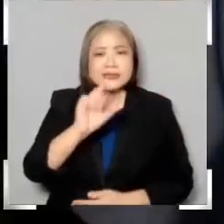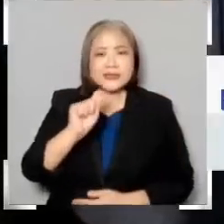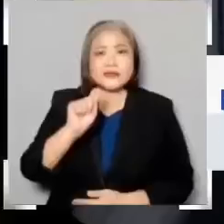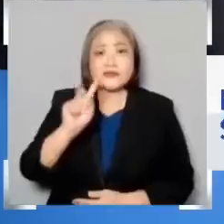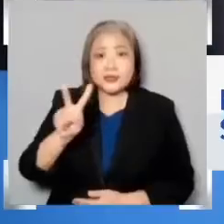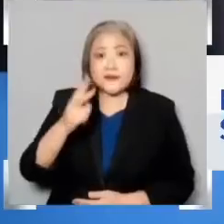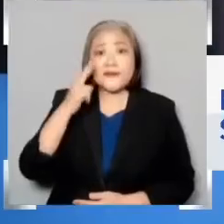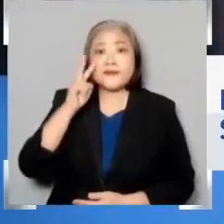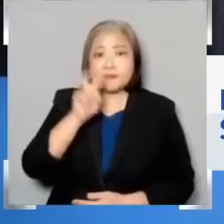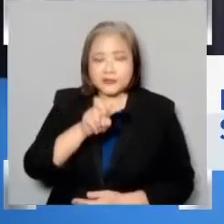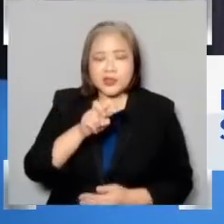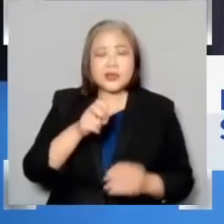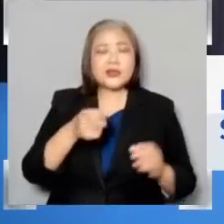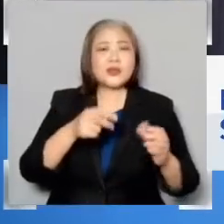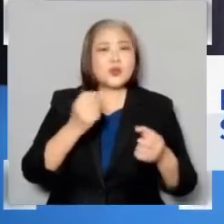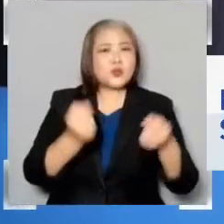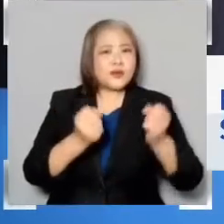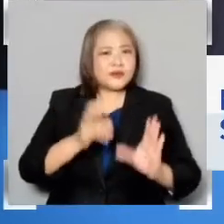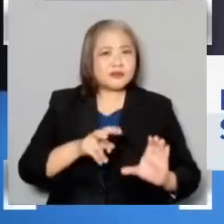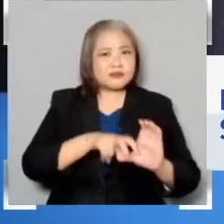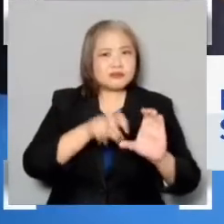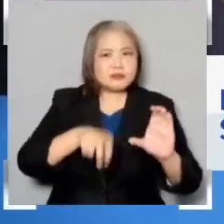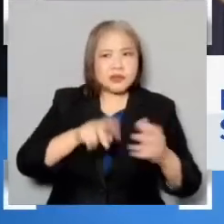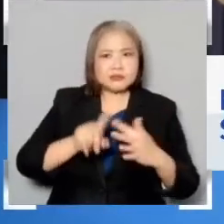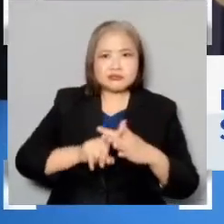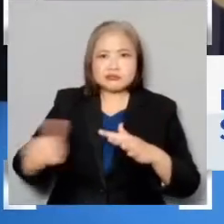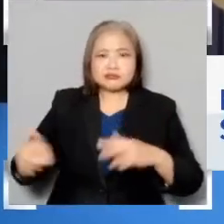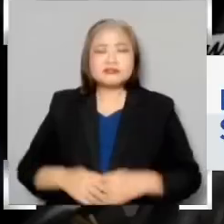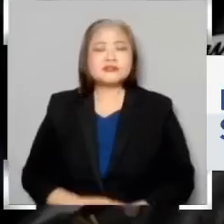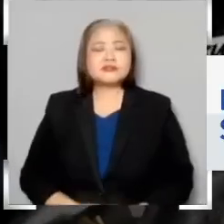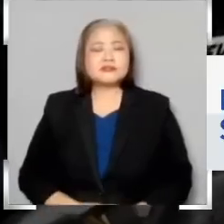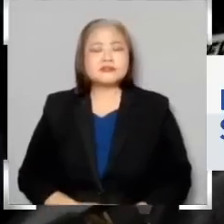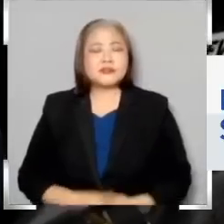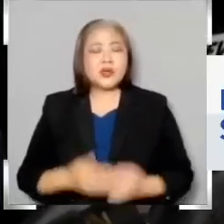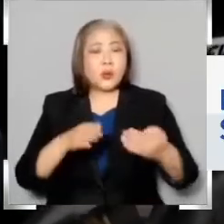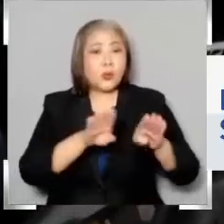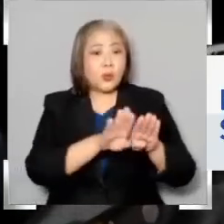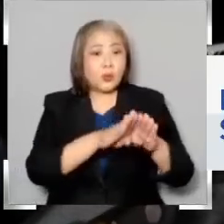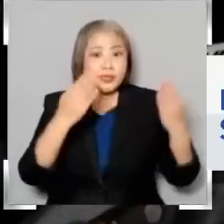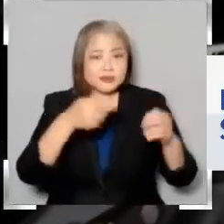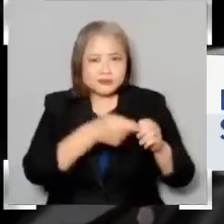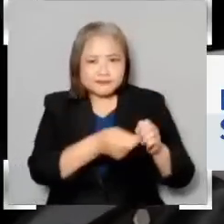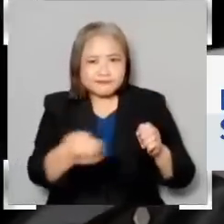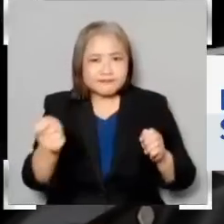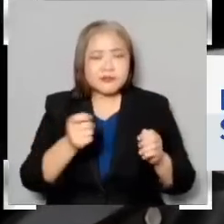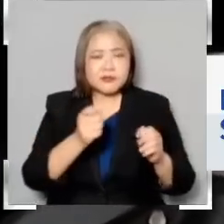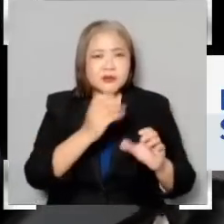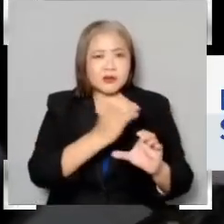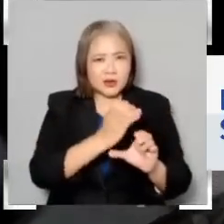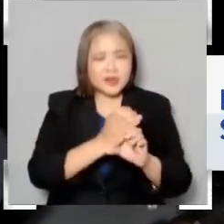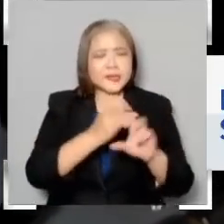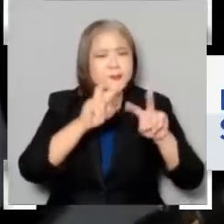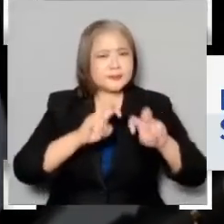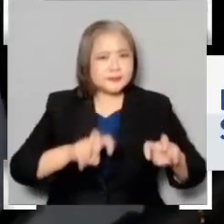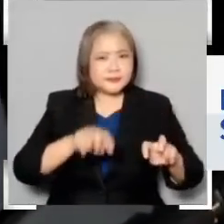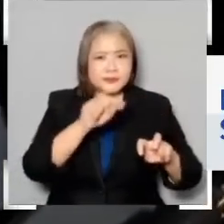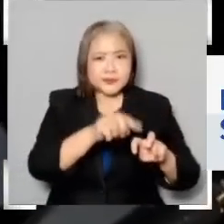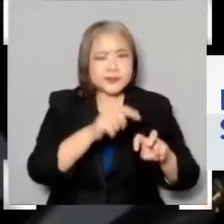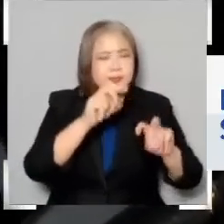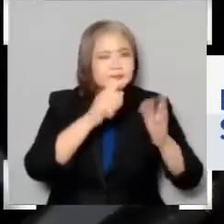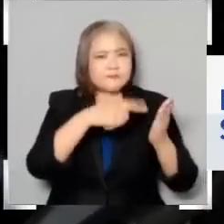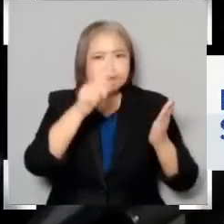driver. Nambuksan ng mga pulis ang sasakyan. Nag-conduct po kami ng processing ng dito sa sasakyan po. And